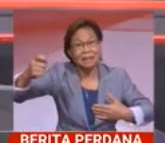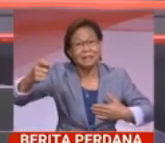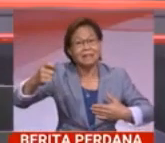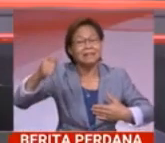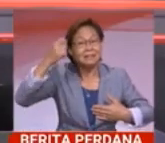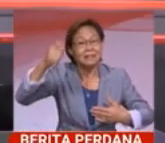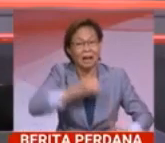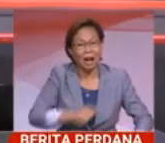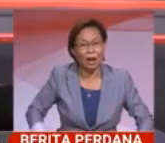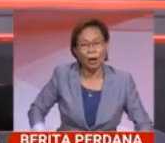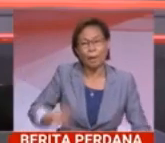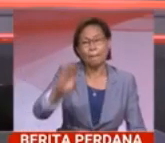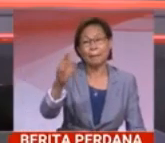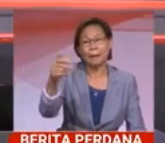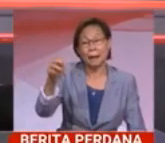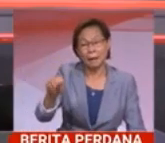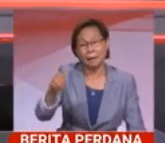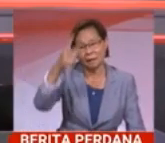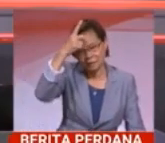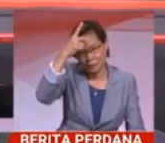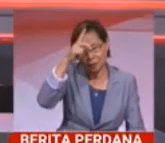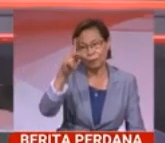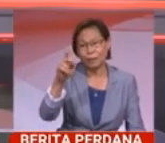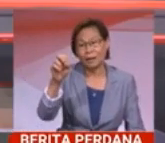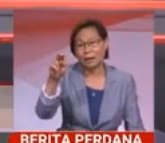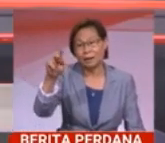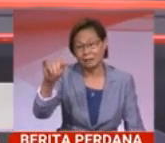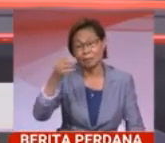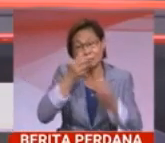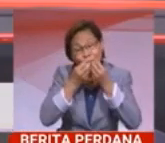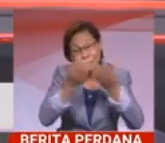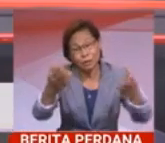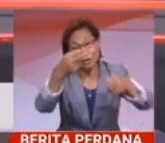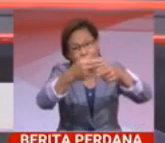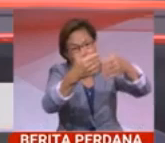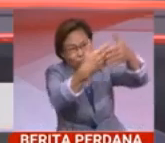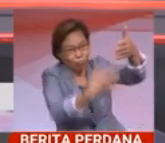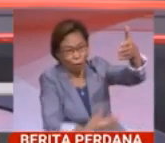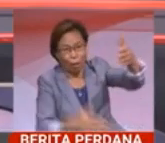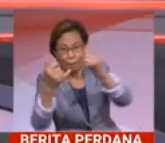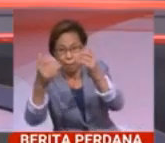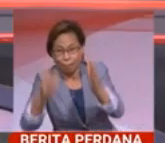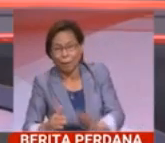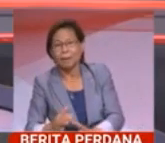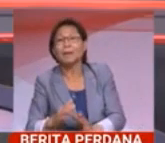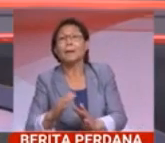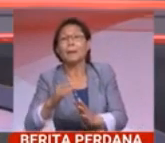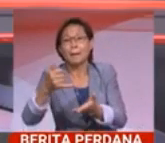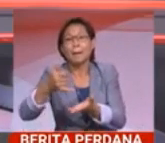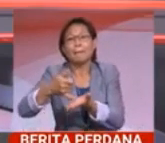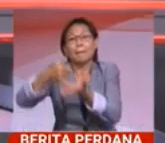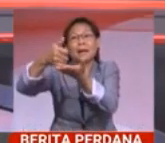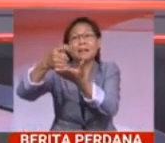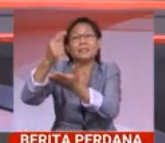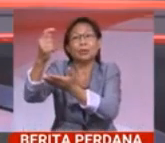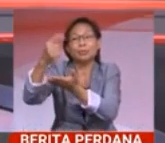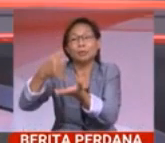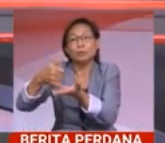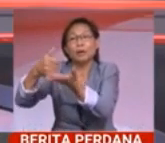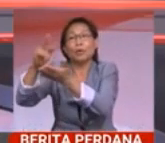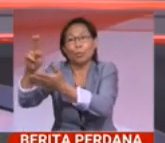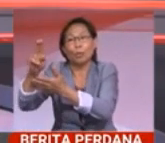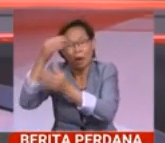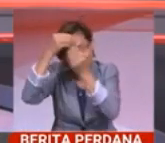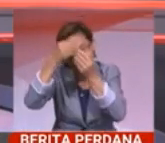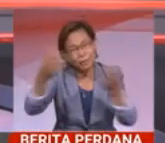persatuan babi channel icbm jatuh kenny go memaklumkan senarai nama akhir pemain ke piala thomas dan piala ubah akan